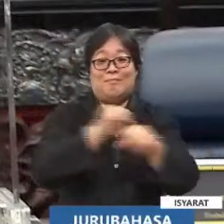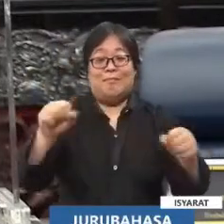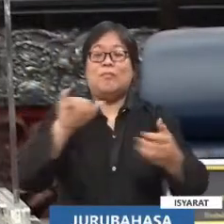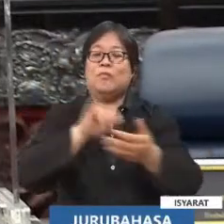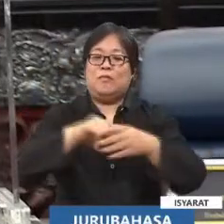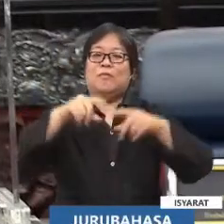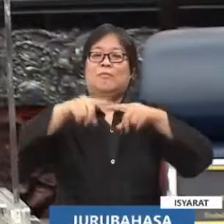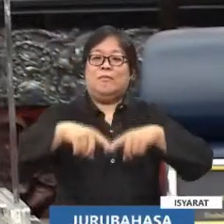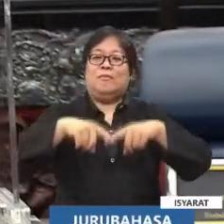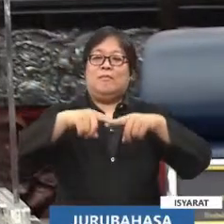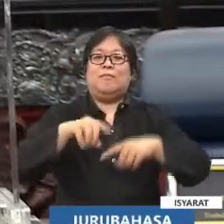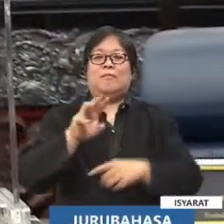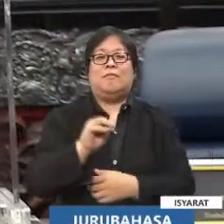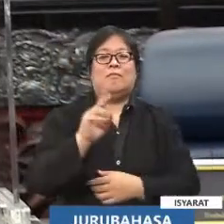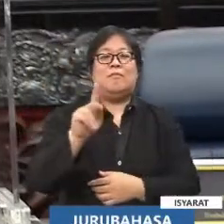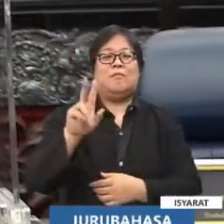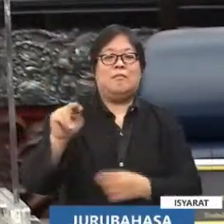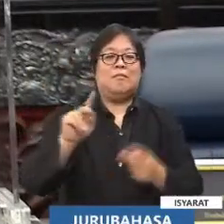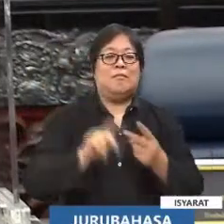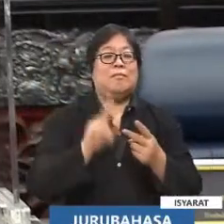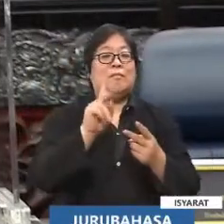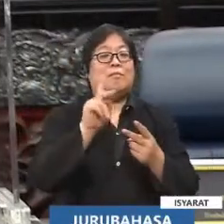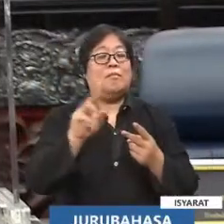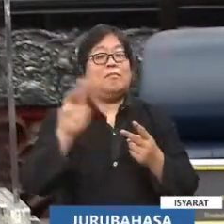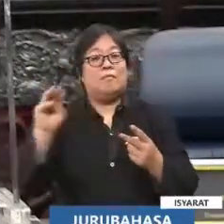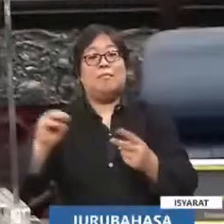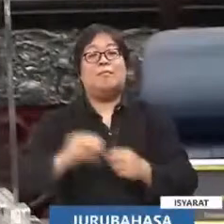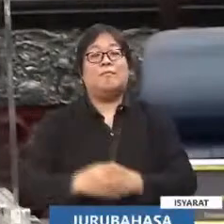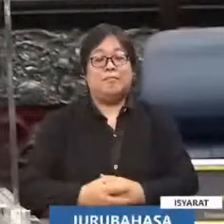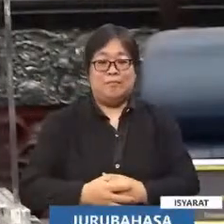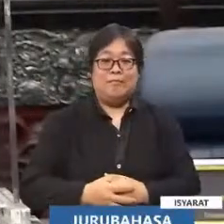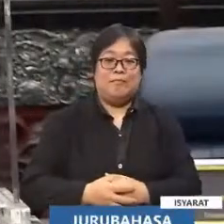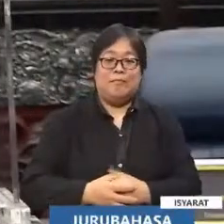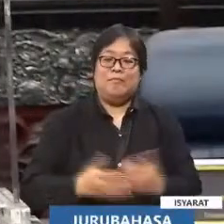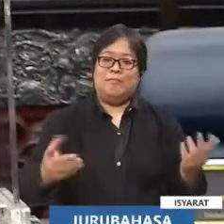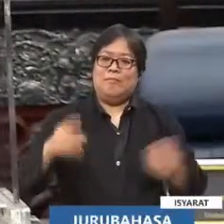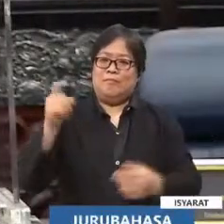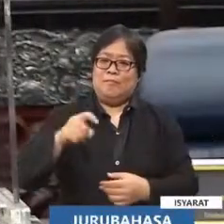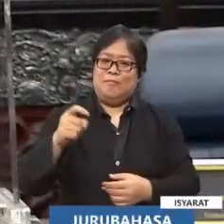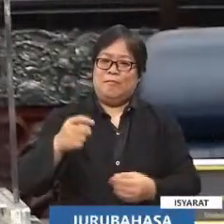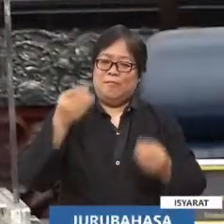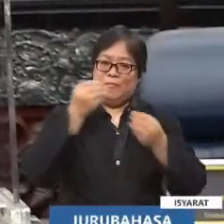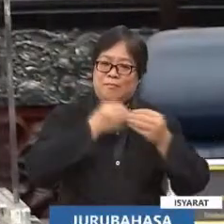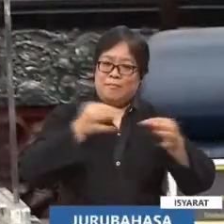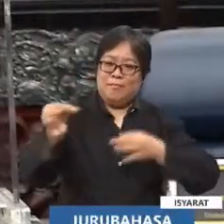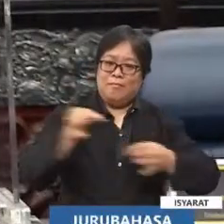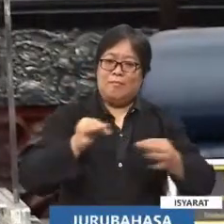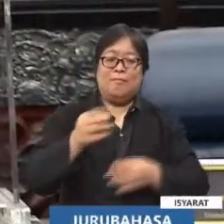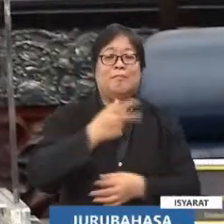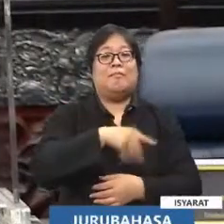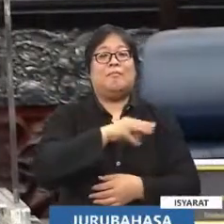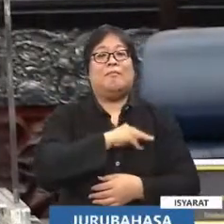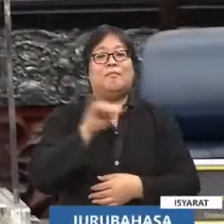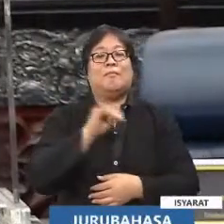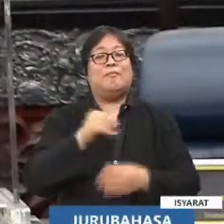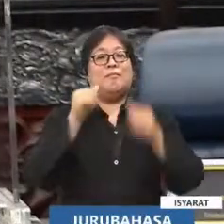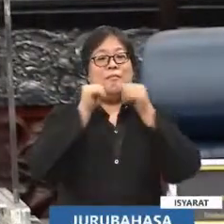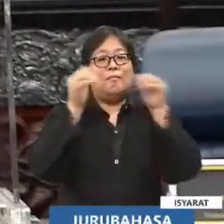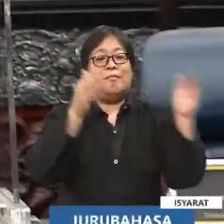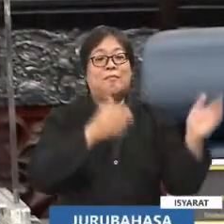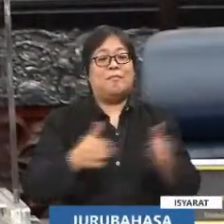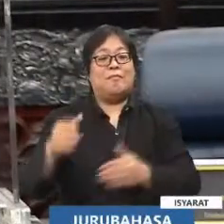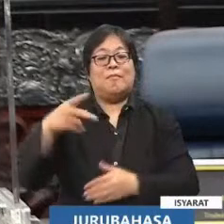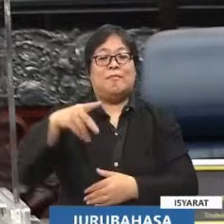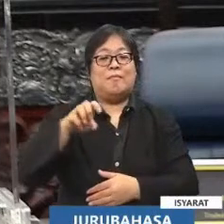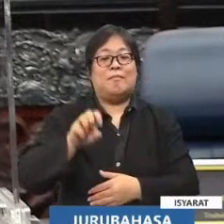bergantung kepada MKN dan juga KKM. Perlu dikatakan bahawa kementerian ini juga telah mengumumkan plan